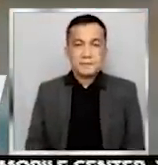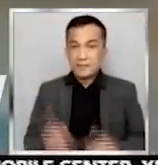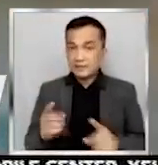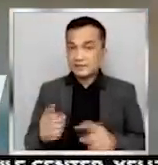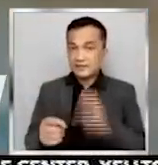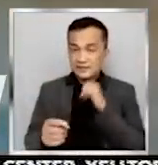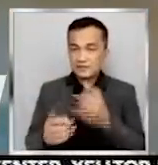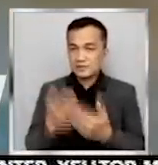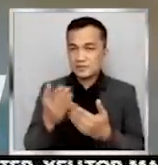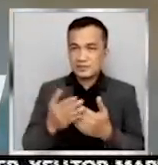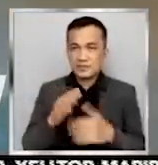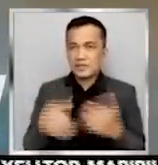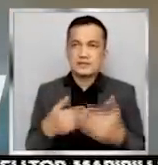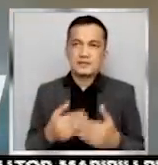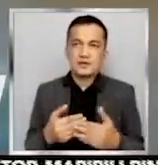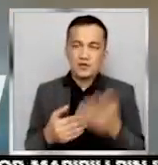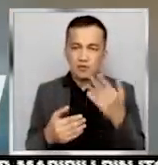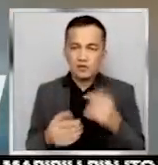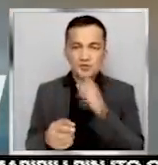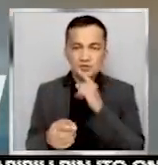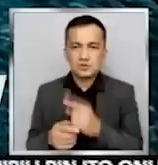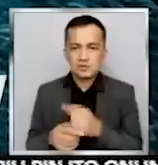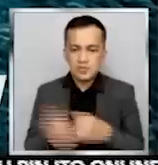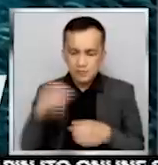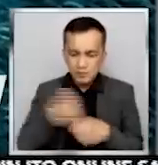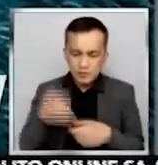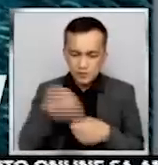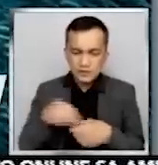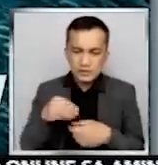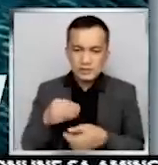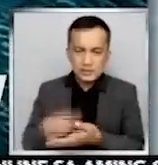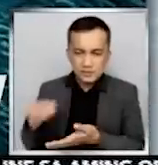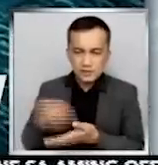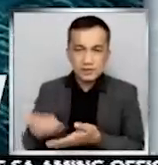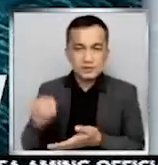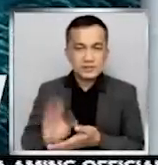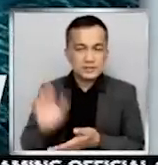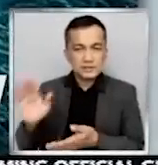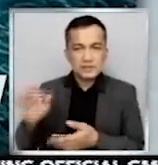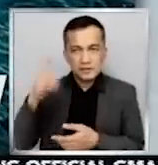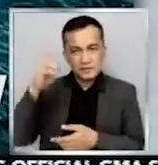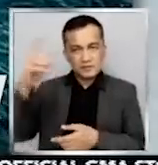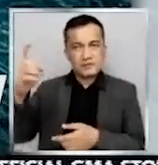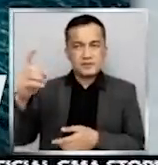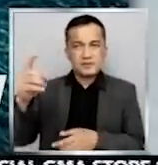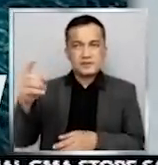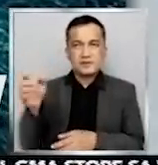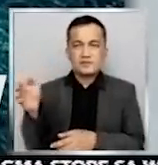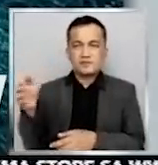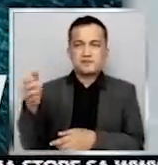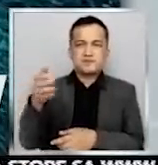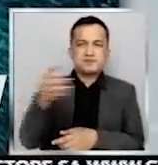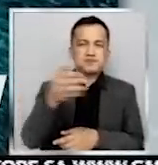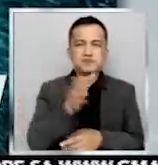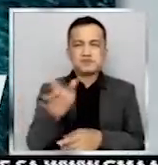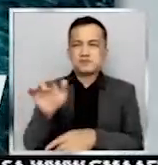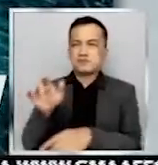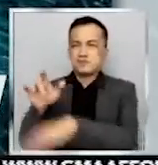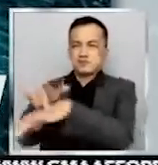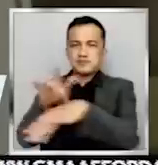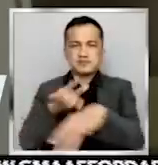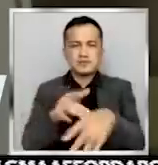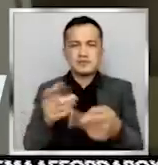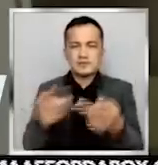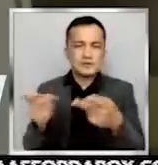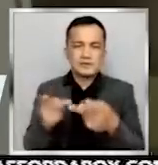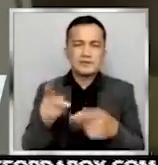ang lahat dahil talagang pinag-ipunan niya ang gastos para sa kanyang pangarap na malibot ang Pilipinas. Yung pera po na nawala,